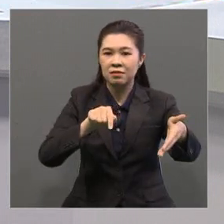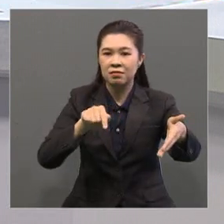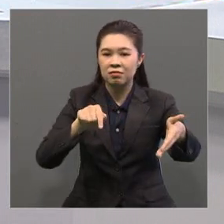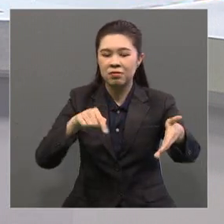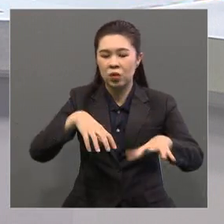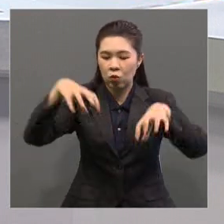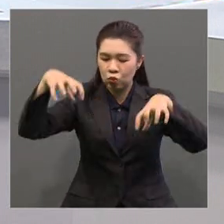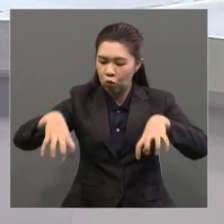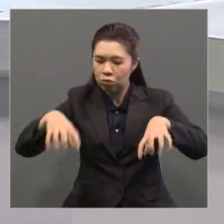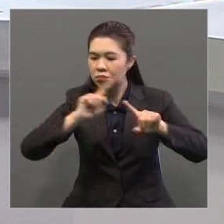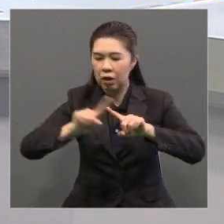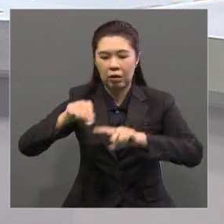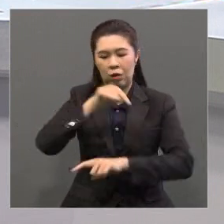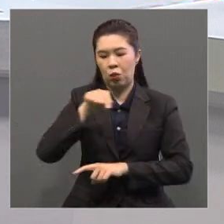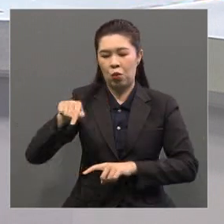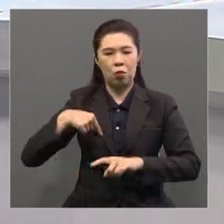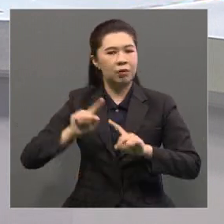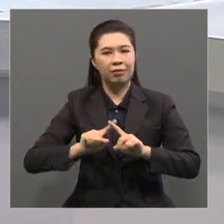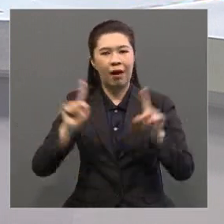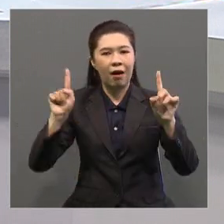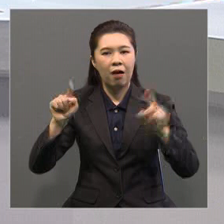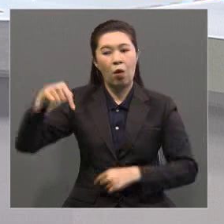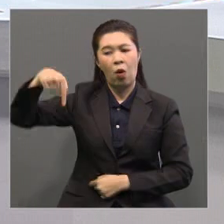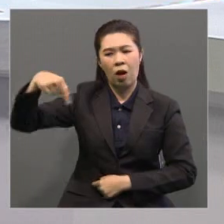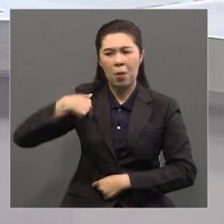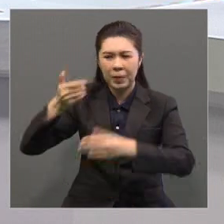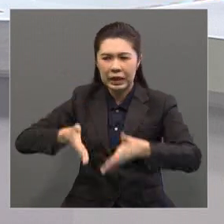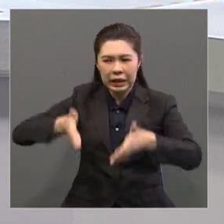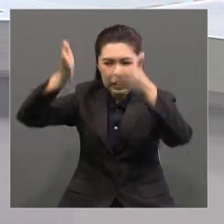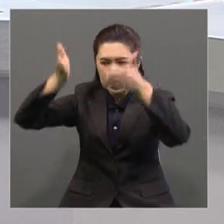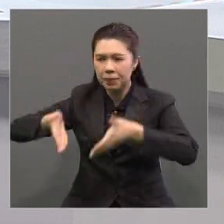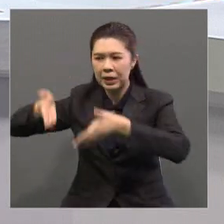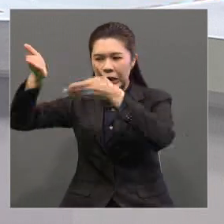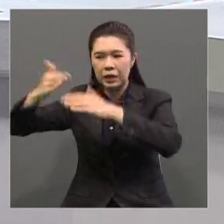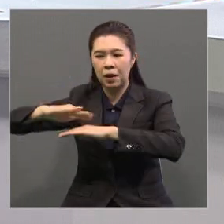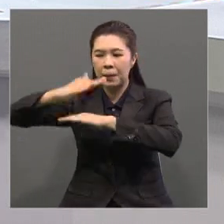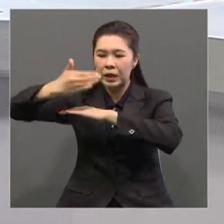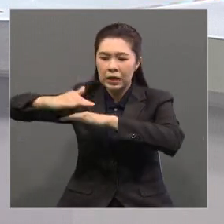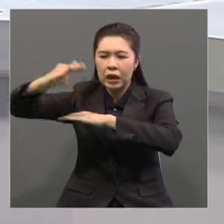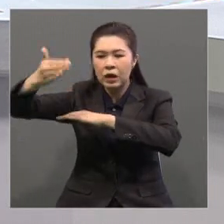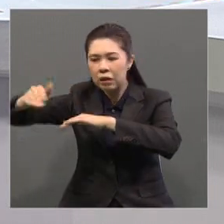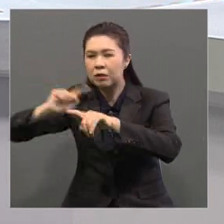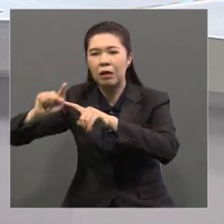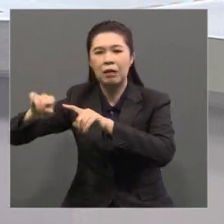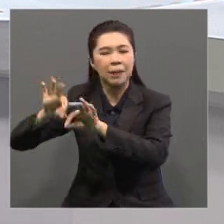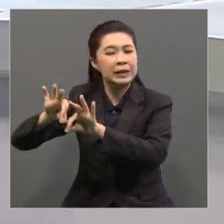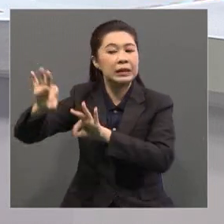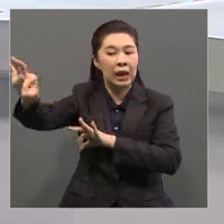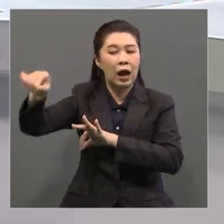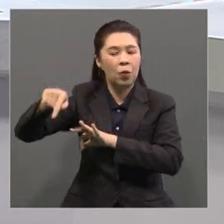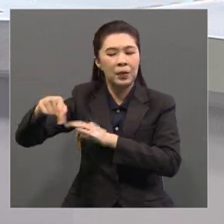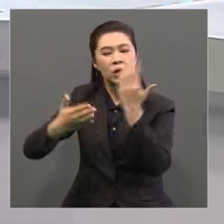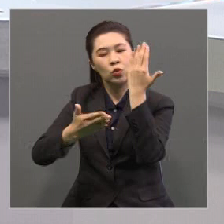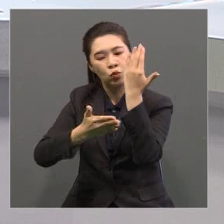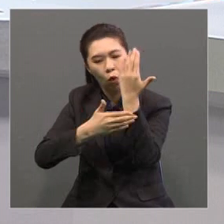ตั้งต่างๆมันไม่เหมือนเพราะเขาจะเป็นตรอกเป็นตึกอะไรเนี่ยนะใช่จากเราเป็นเส้นยาวๆมันจะมีซอย